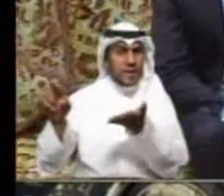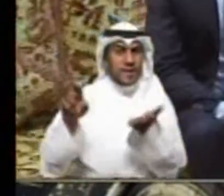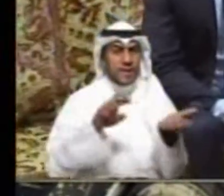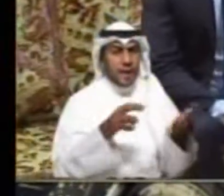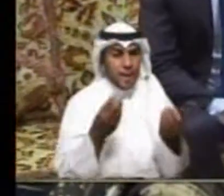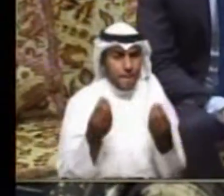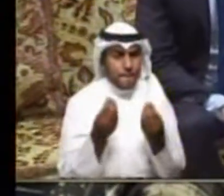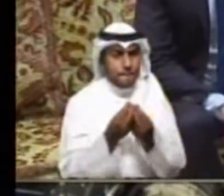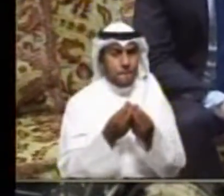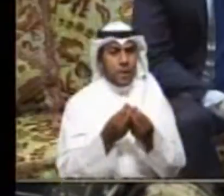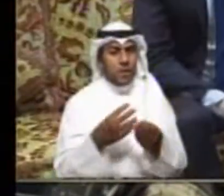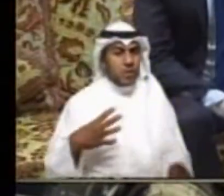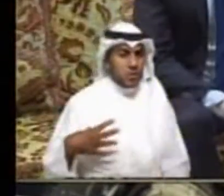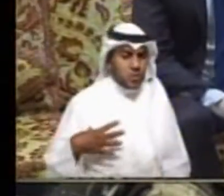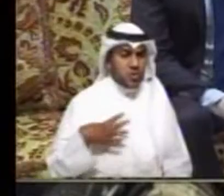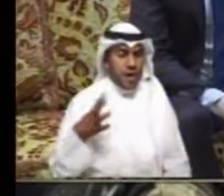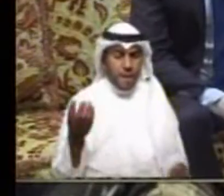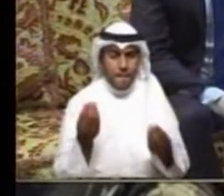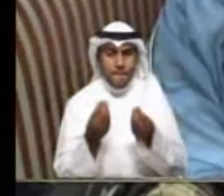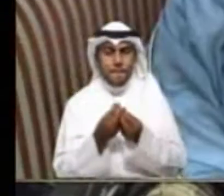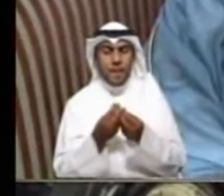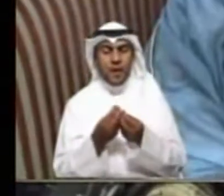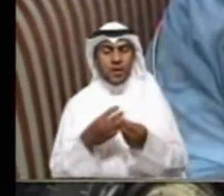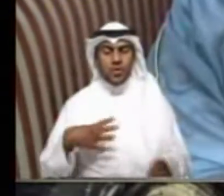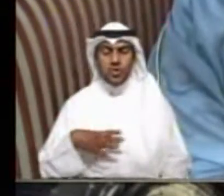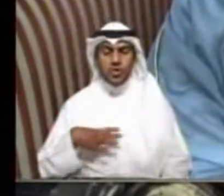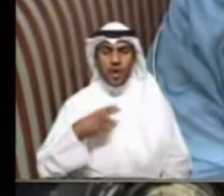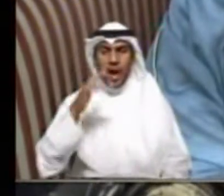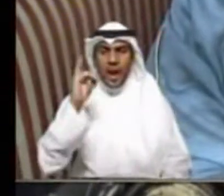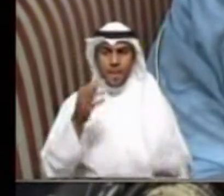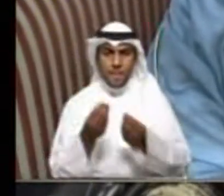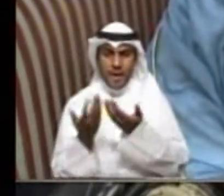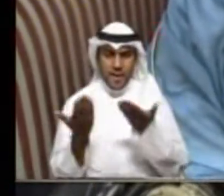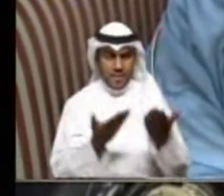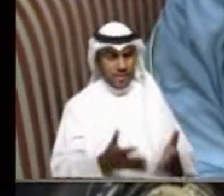للبلاد. حضر المقابلات وزير شؤون الديوان الأميري الشيخ علي جراح الصباح.